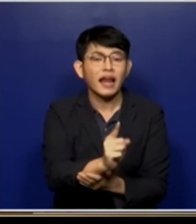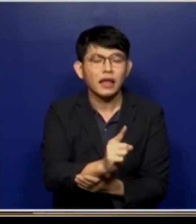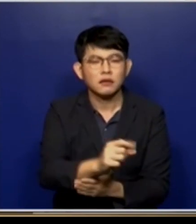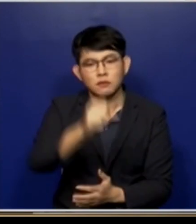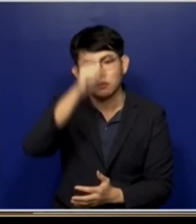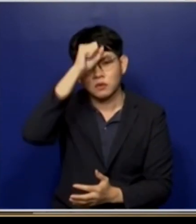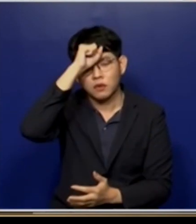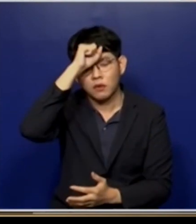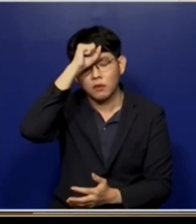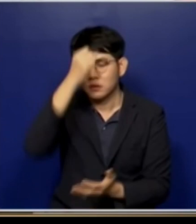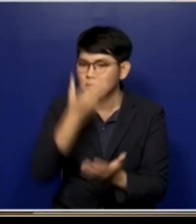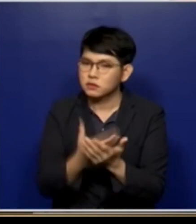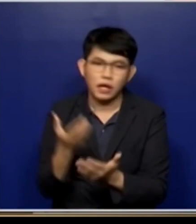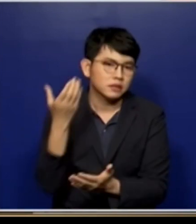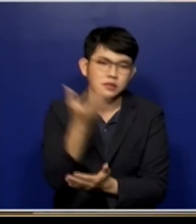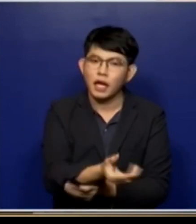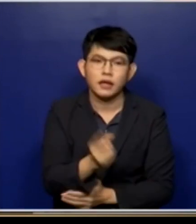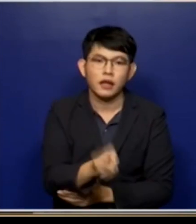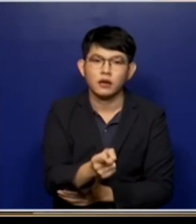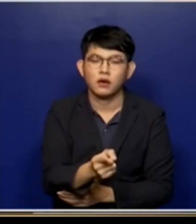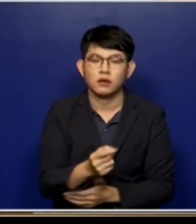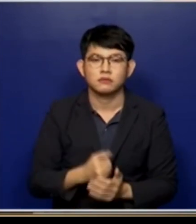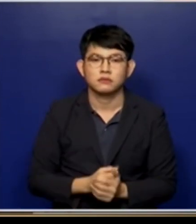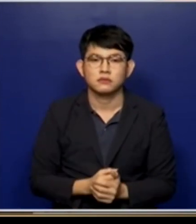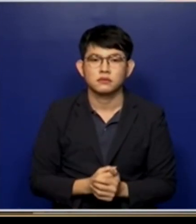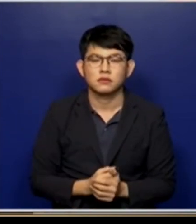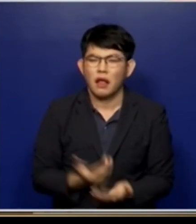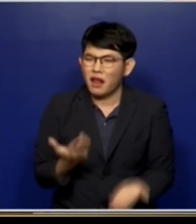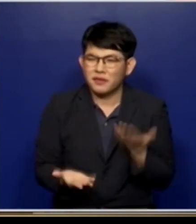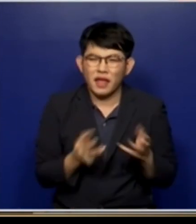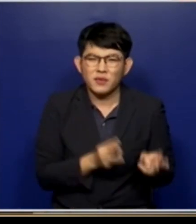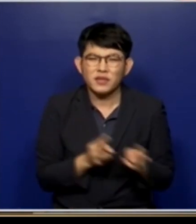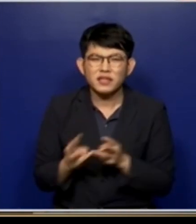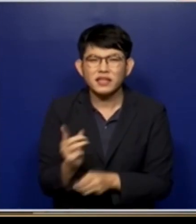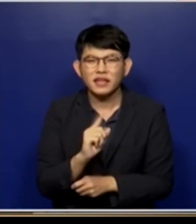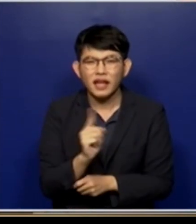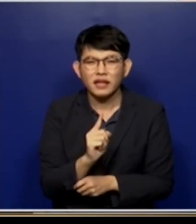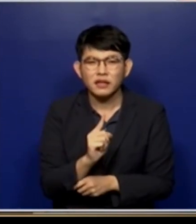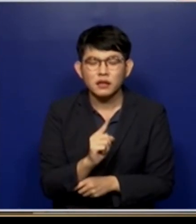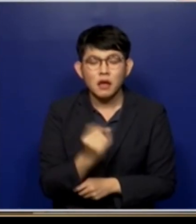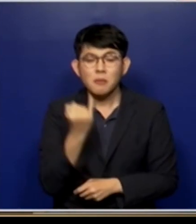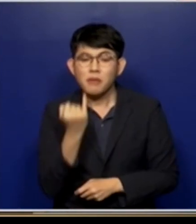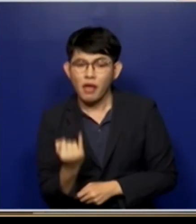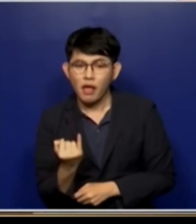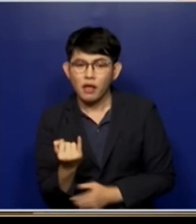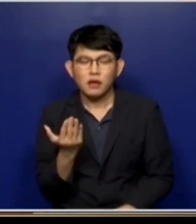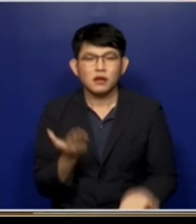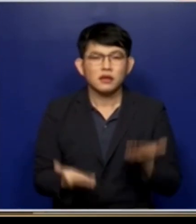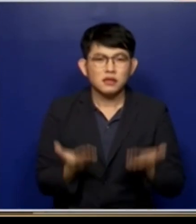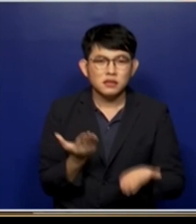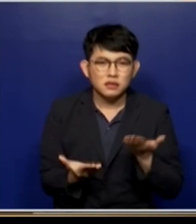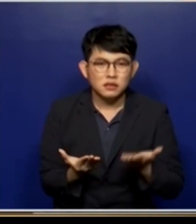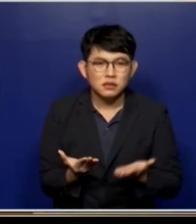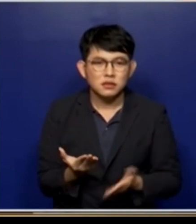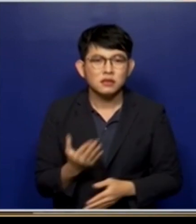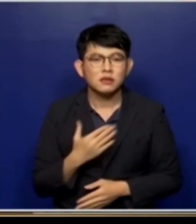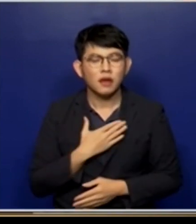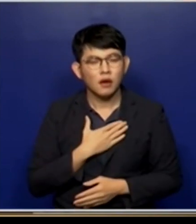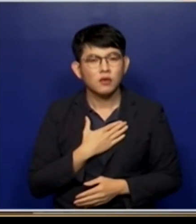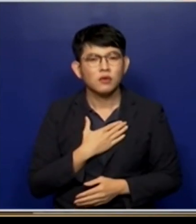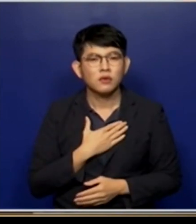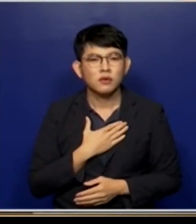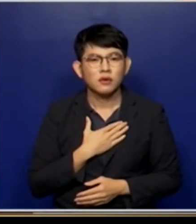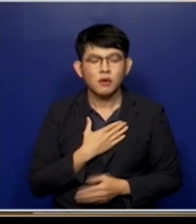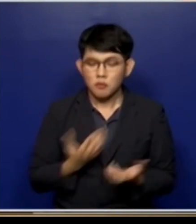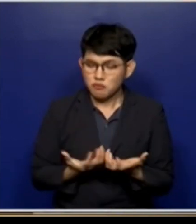ไม่มีทางเลือกไม่มีทางหลีกเลี่ยงได้ไม่ว่าจะจ่ายในรูปแบบของการแพ้คดีหรือต้องจ่ายในรูปแบบของการ